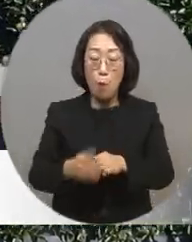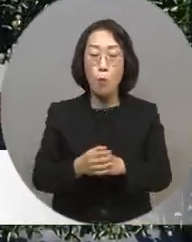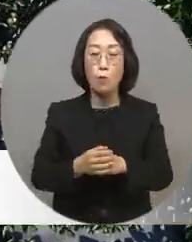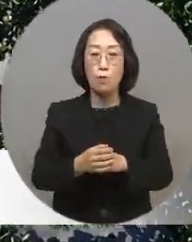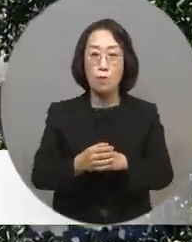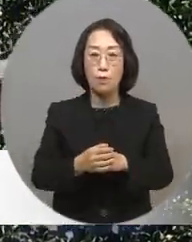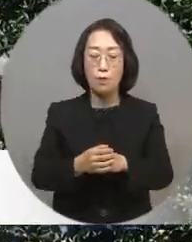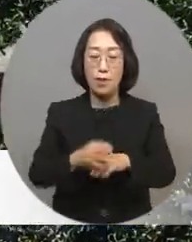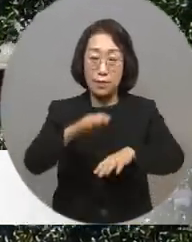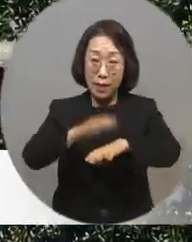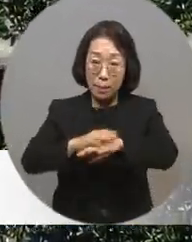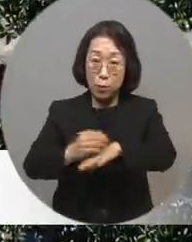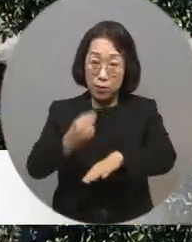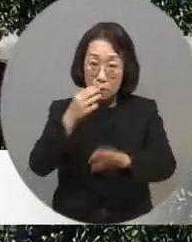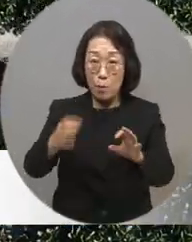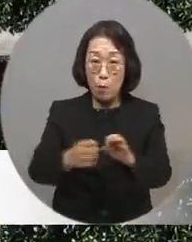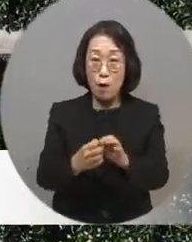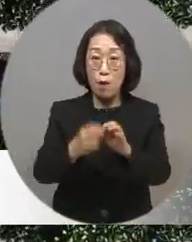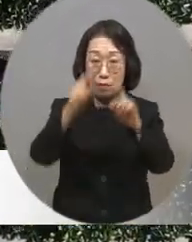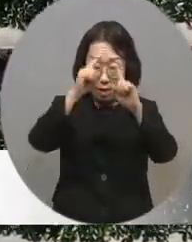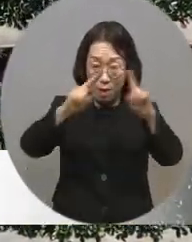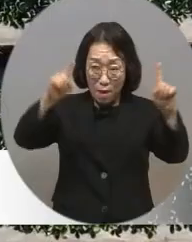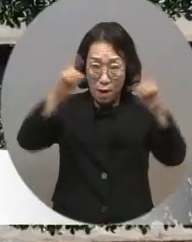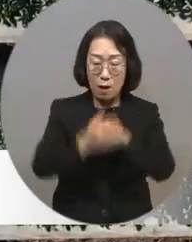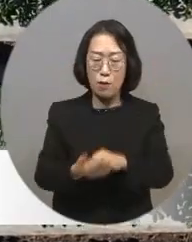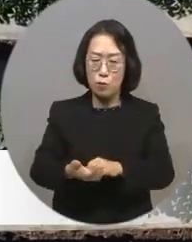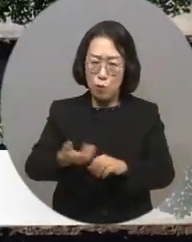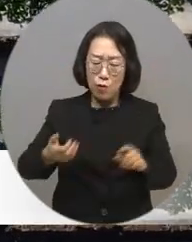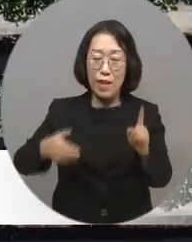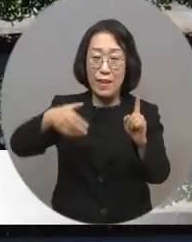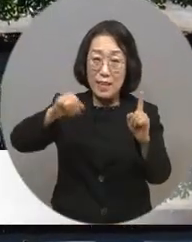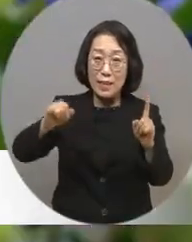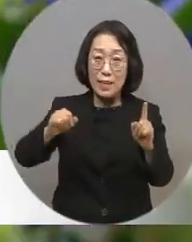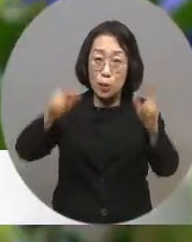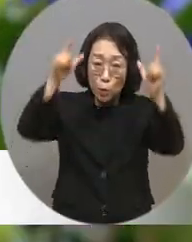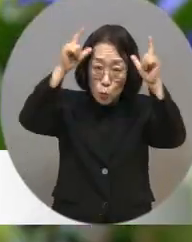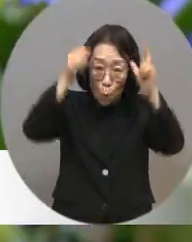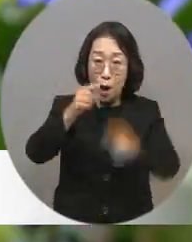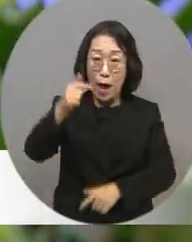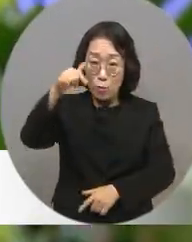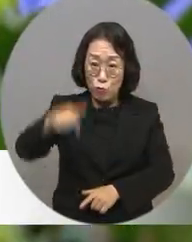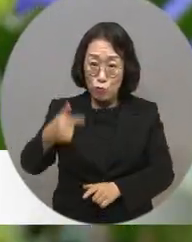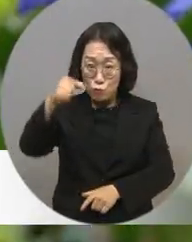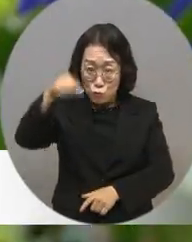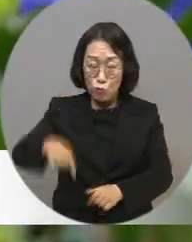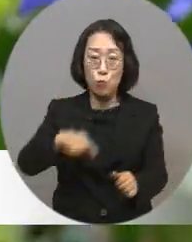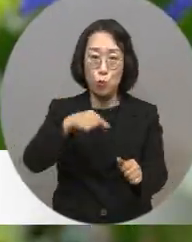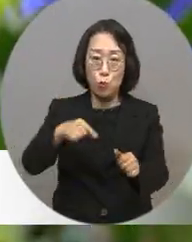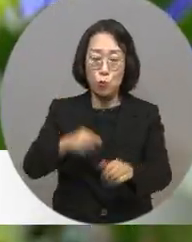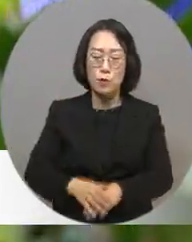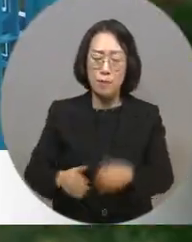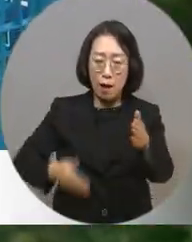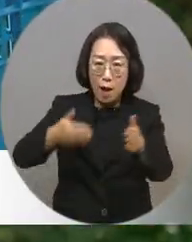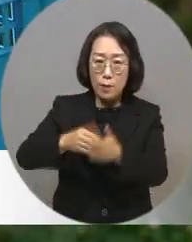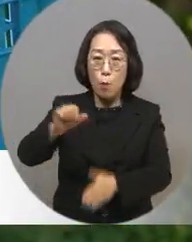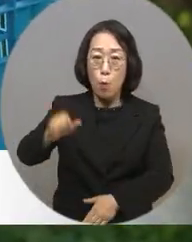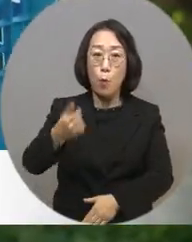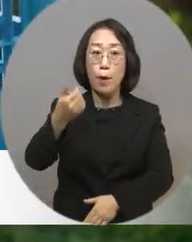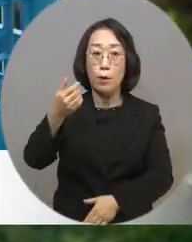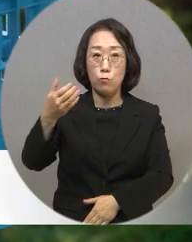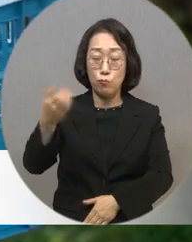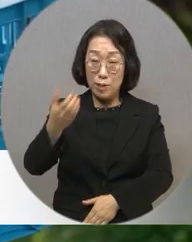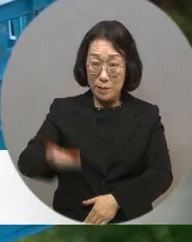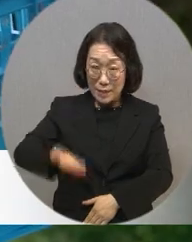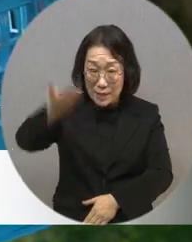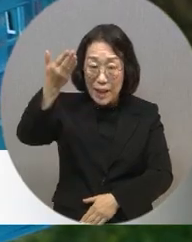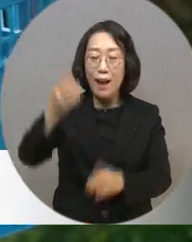보성생명농업대학은 지난 2011년 1기 한우 전문반을 시작으로 현재까지 592명의 농업인을